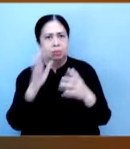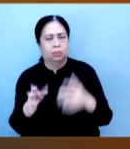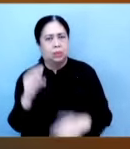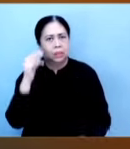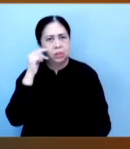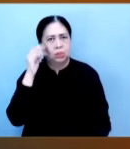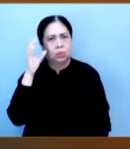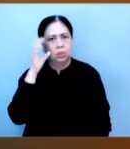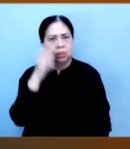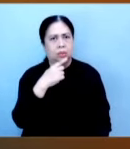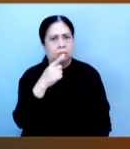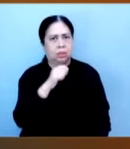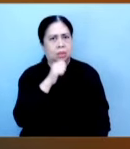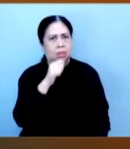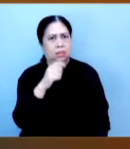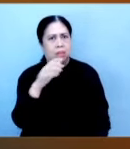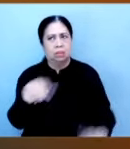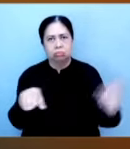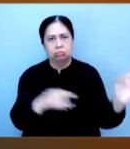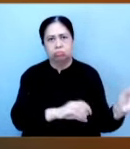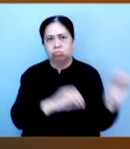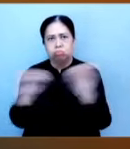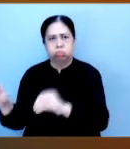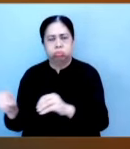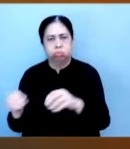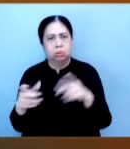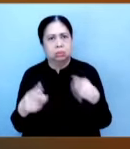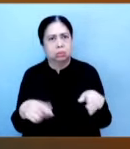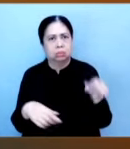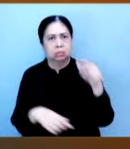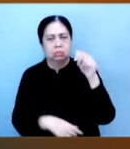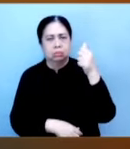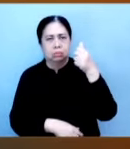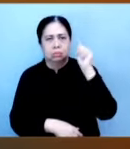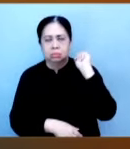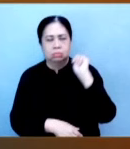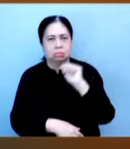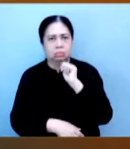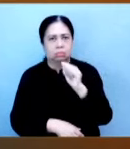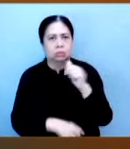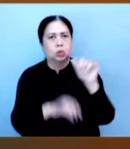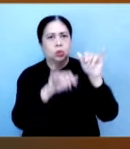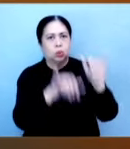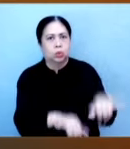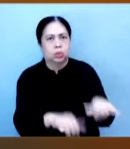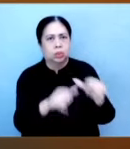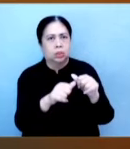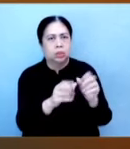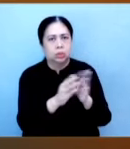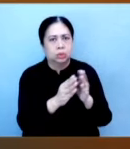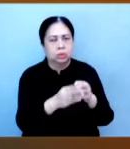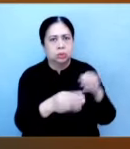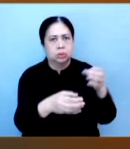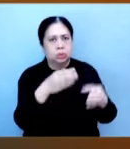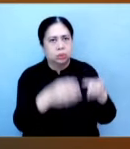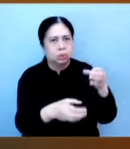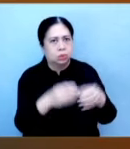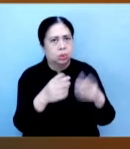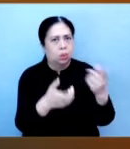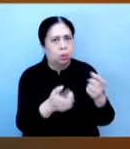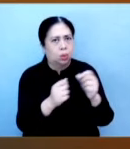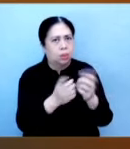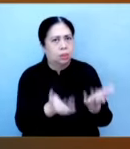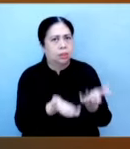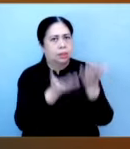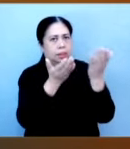Hindi raw ipa-deport o i-- extradite si tevez nagpapatuloy raw ang pagdinig ngayong araw kung saan maghahain